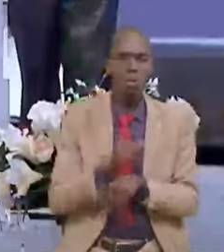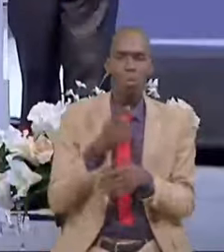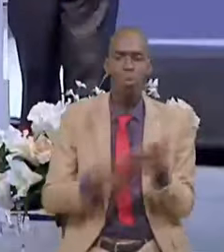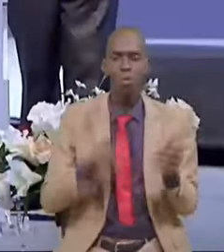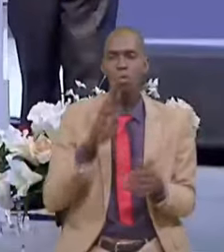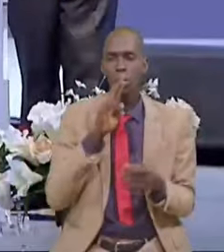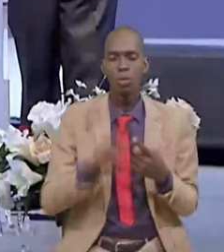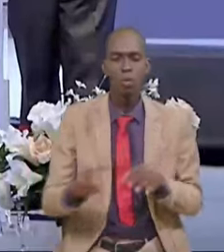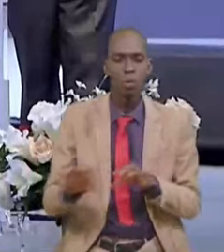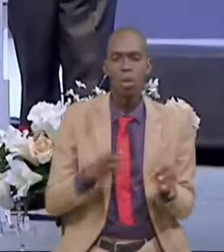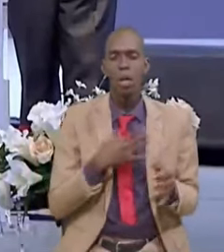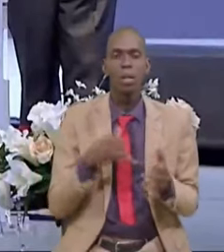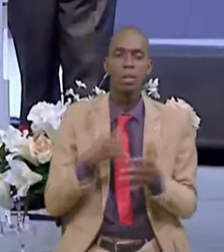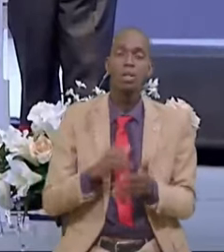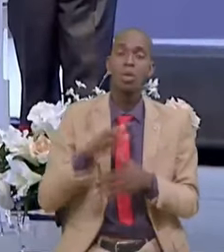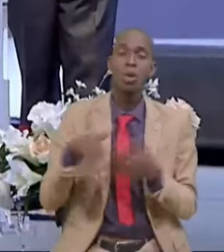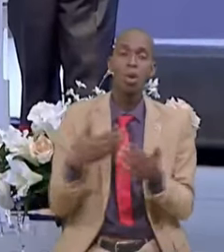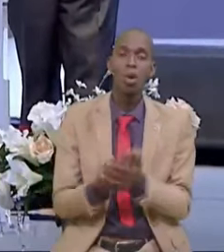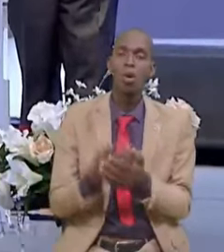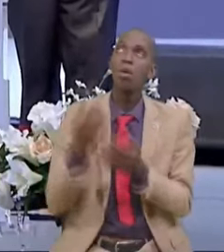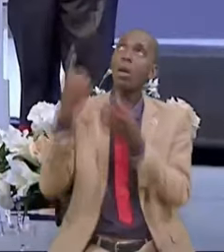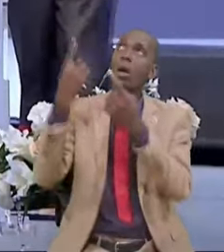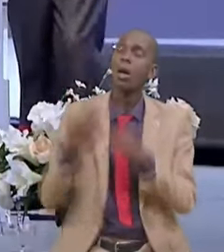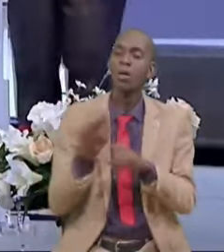Rappelez-vous le devoir que vous devez assumer, ça vient du ciel.